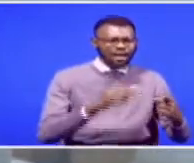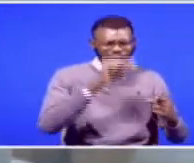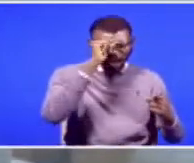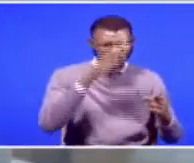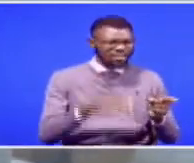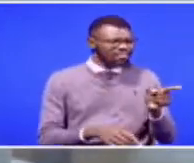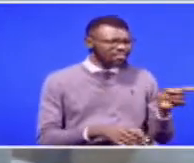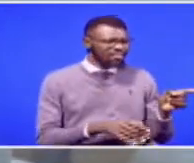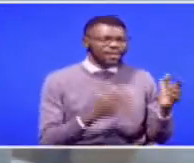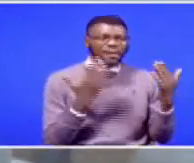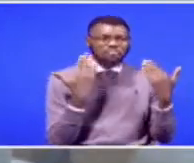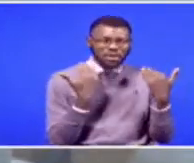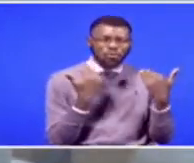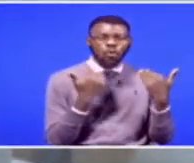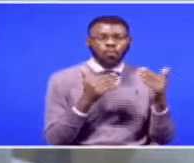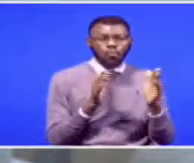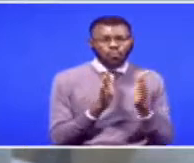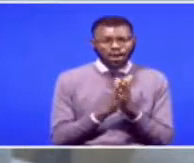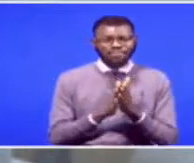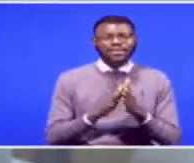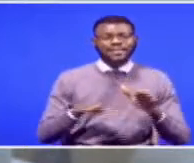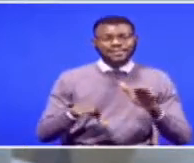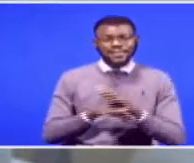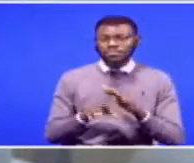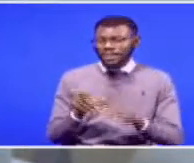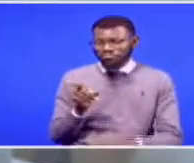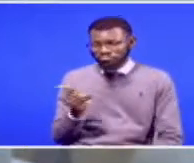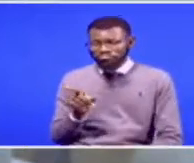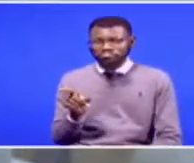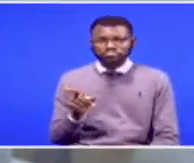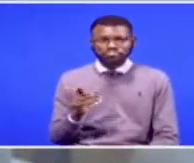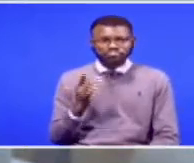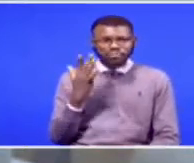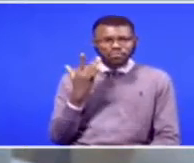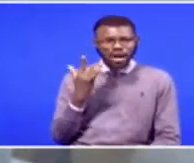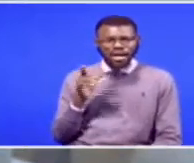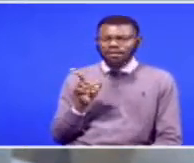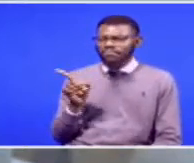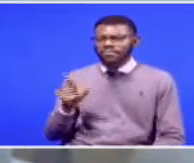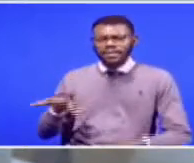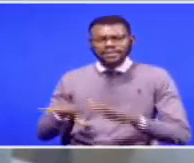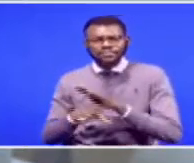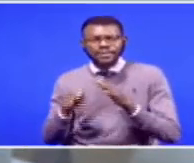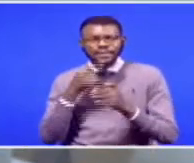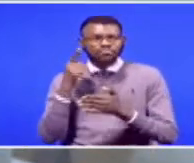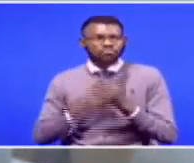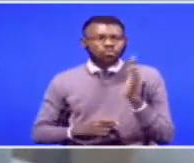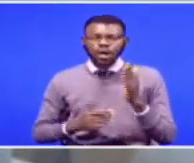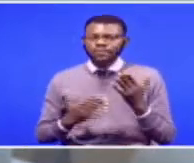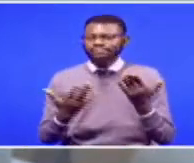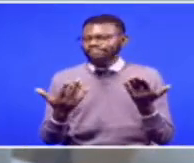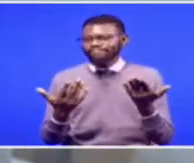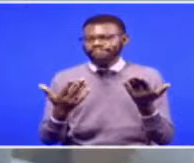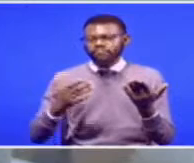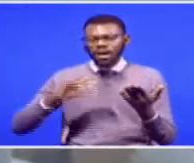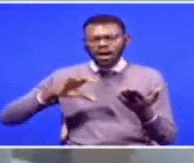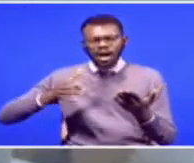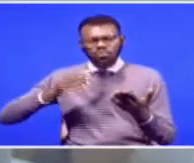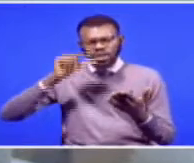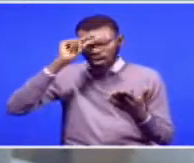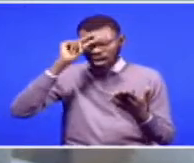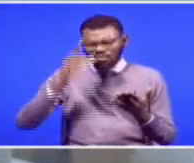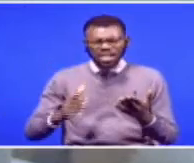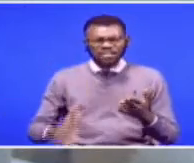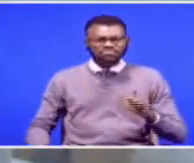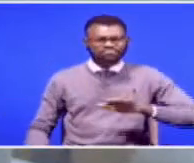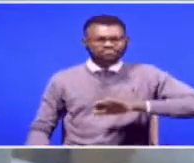Kawira Mwangaza, na naibu wake Isaac Mutuma, baada ya Mutuma kutoa madai kwamba ametengwa na uongozi wa kaunti hiyo.